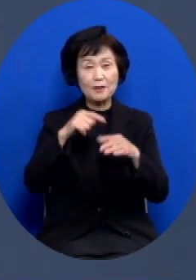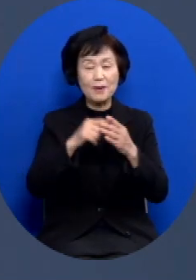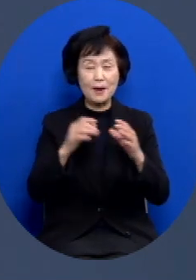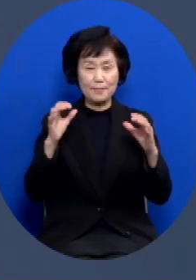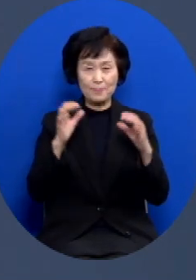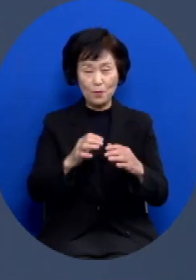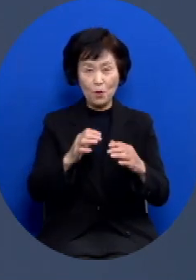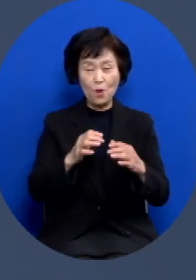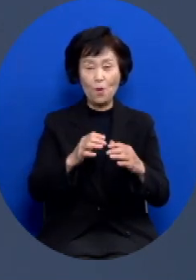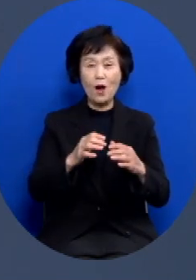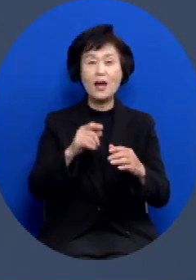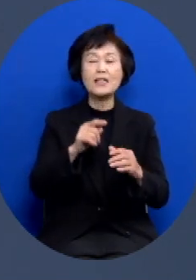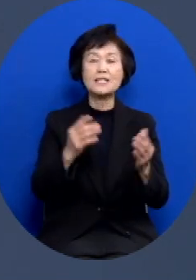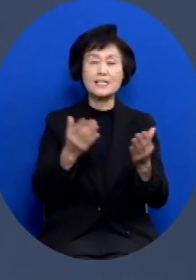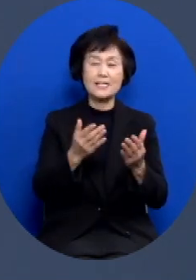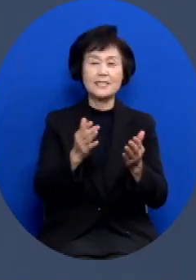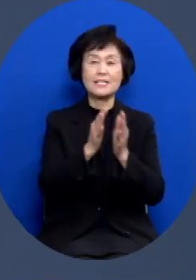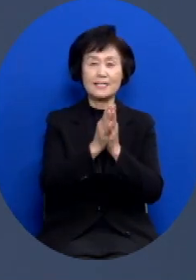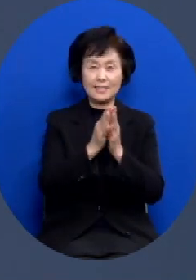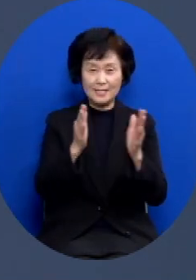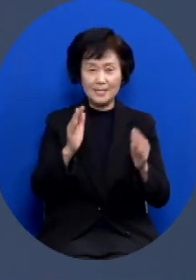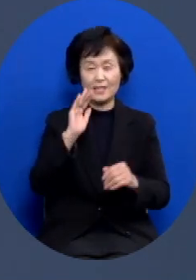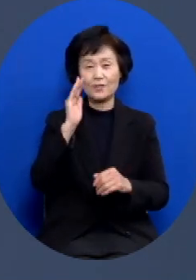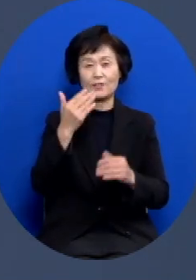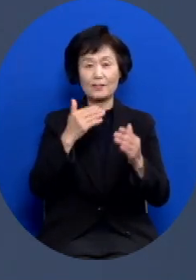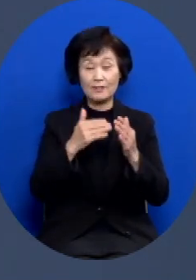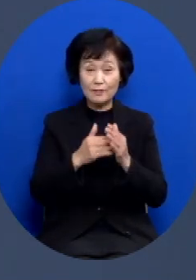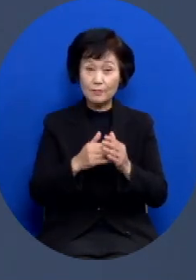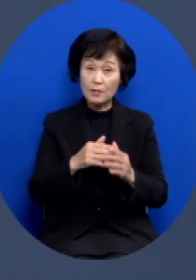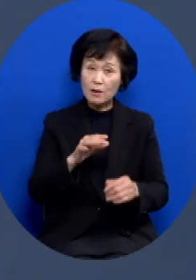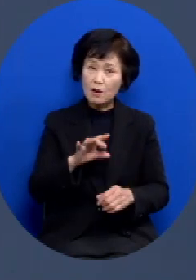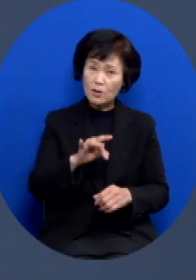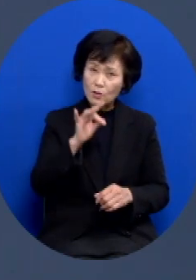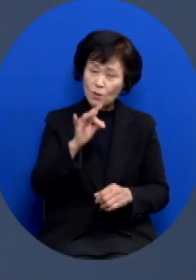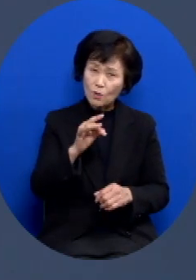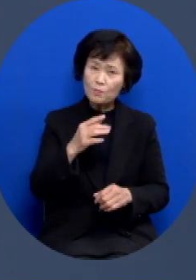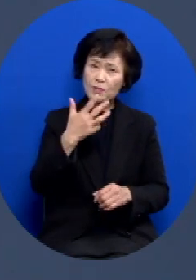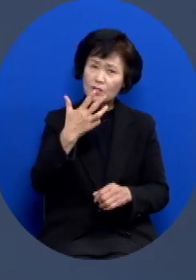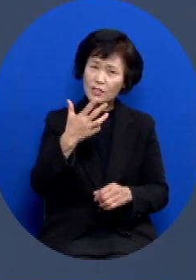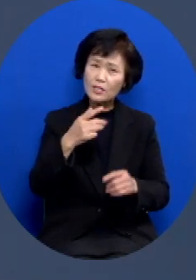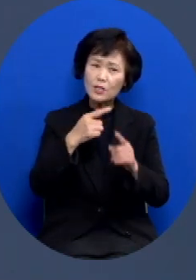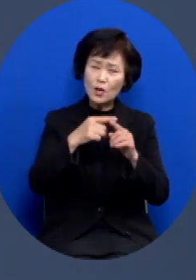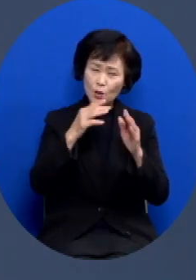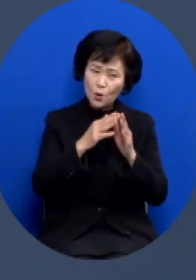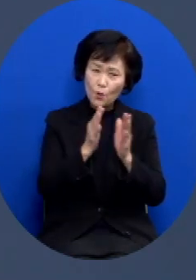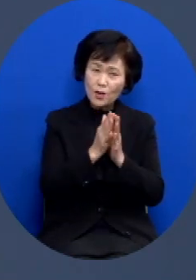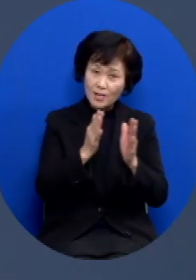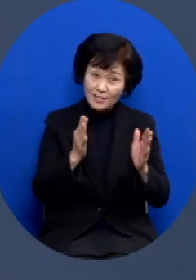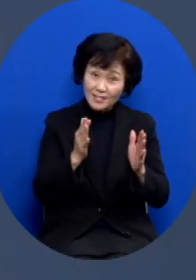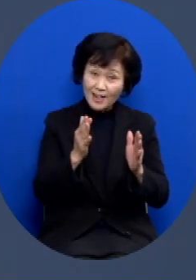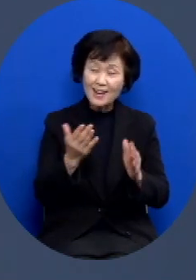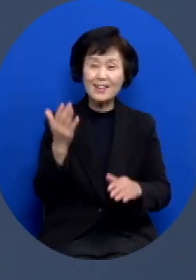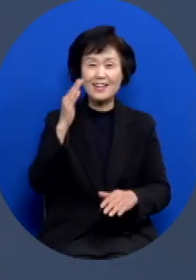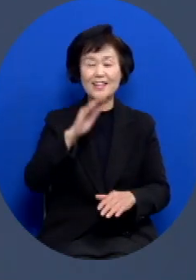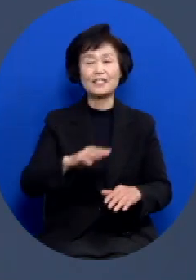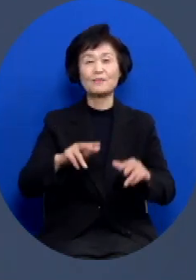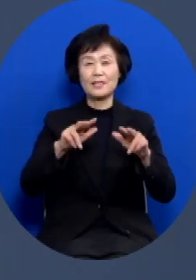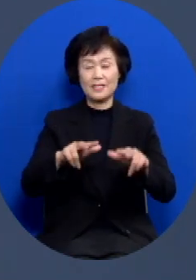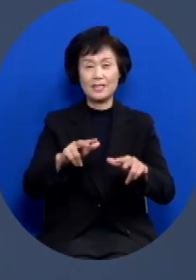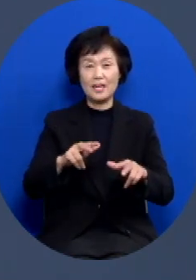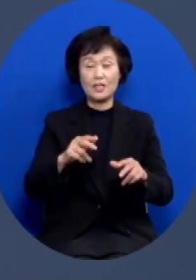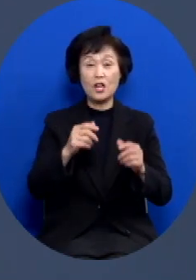마음으로이 운동이 시작이 되었습니다 처음에는 8개의 교회로 제작이 되었는데 현재는